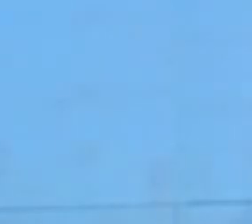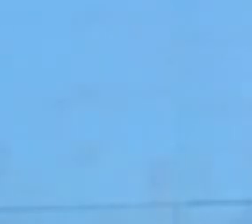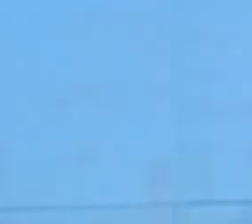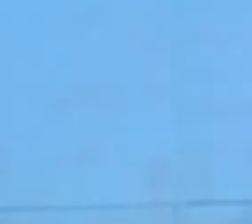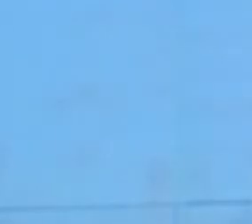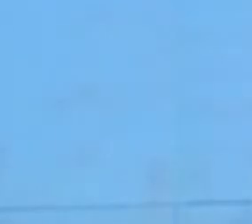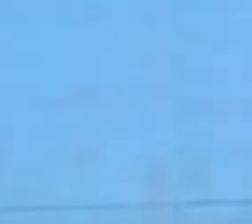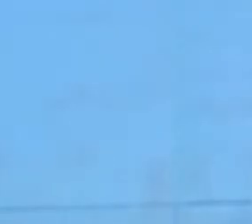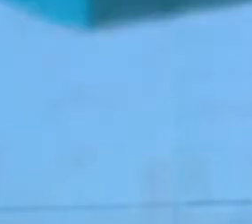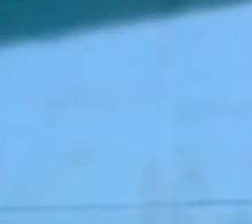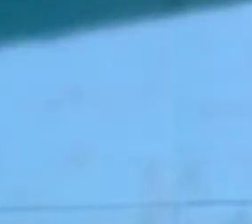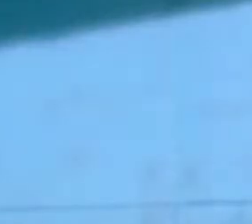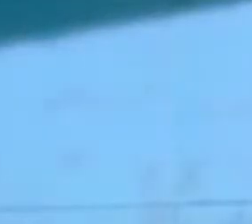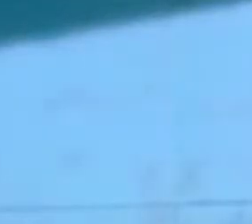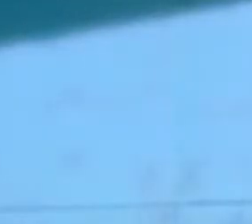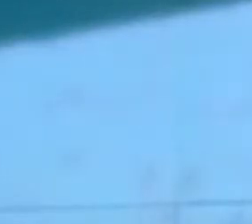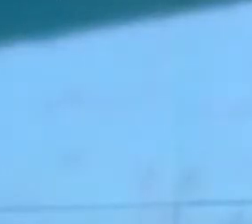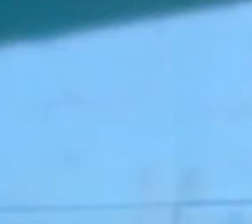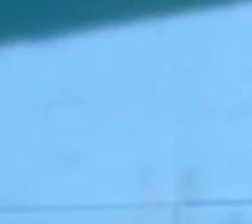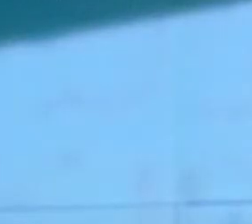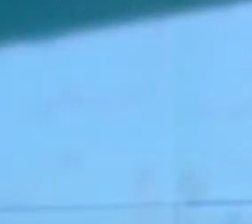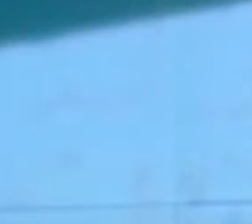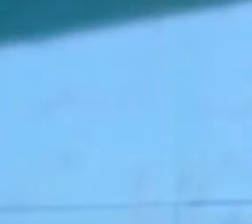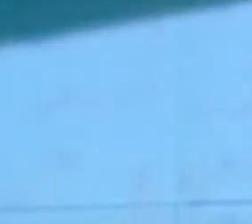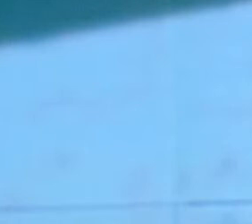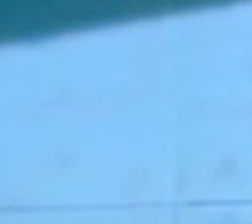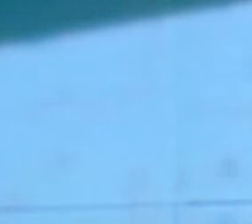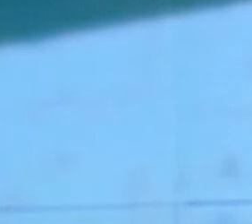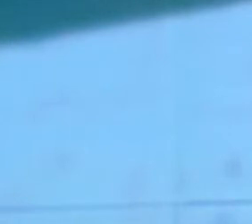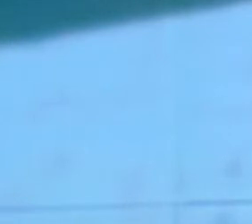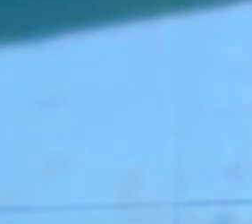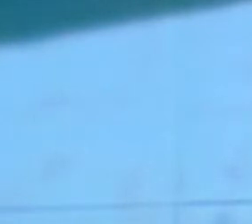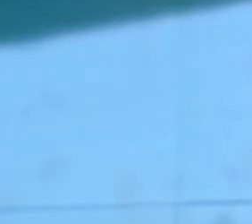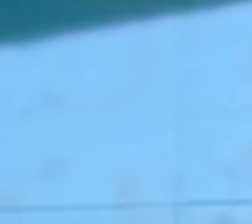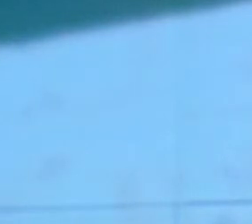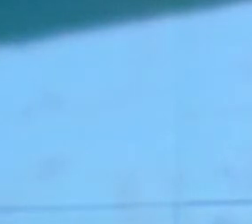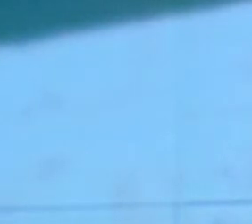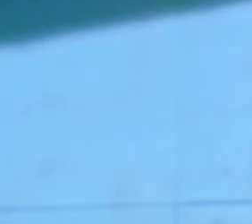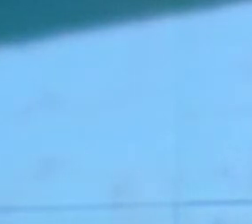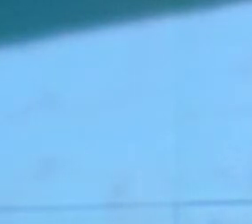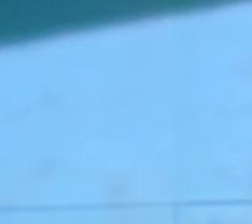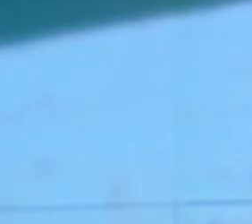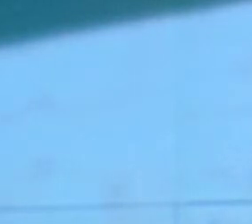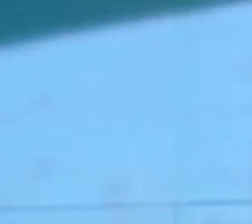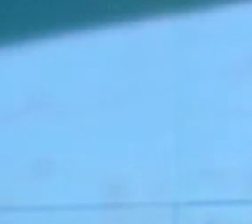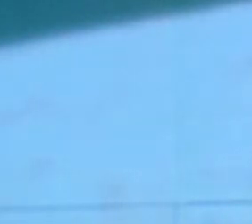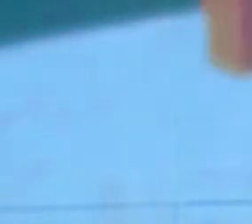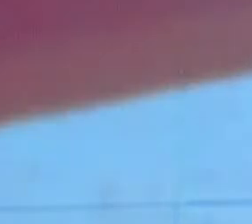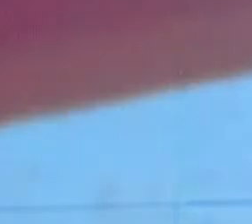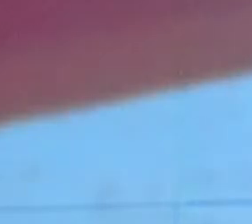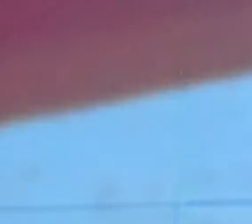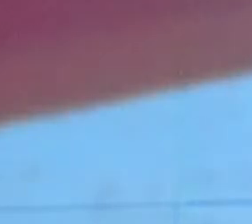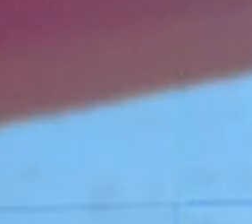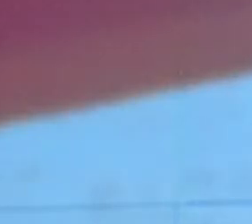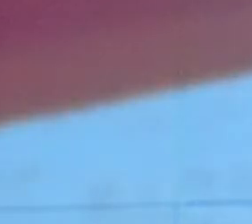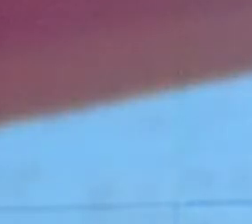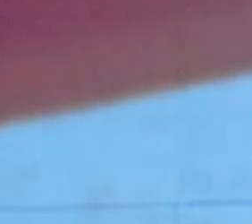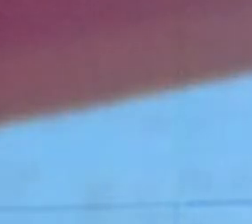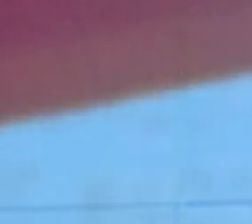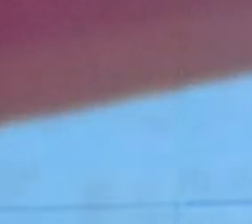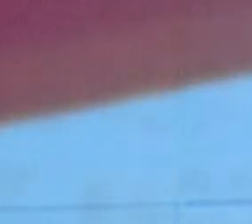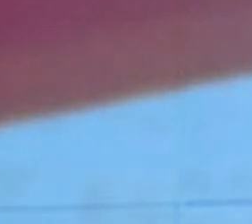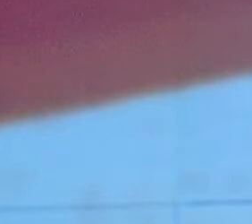البنيان، ولعلي أذكر هنا ما ذكره معالي الوزير في هذا المؤتمر، حيث تحدث عن العمل على تعزيز